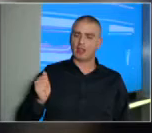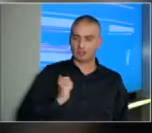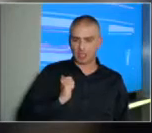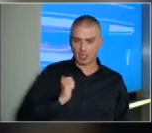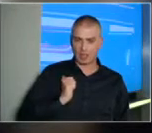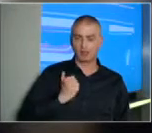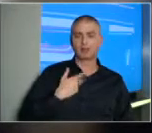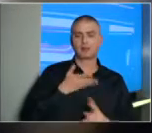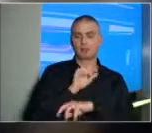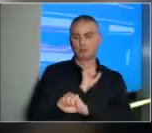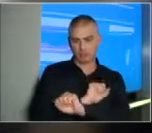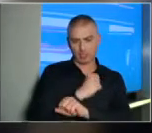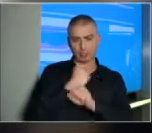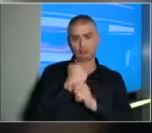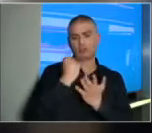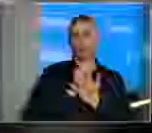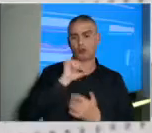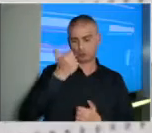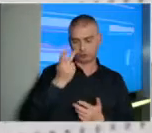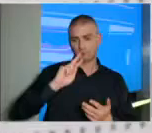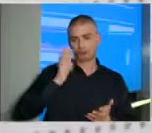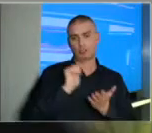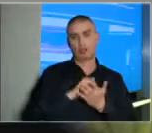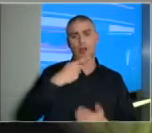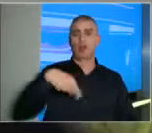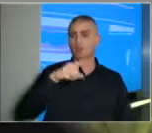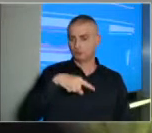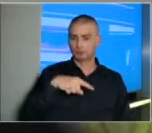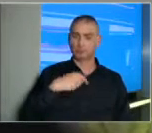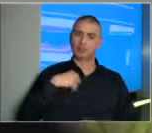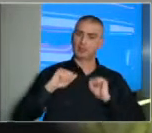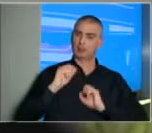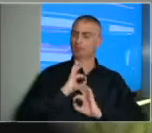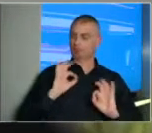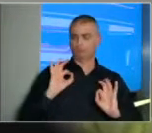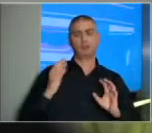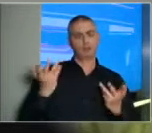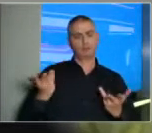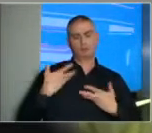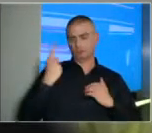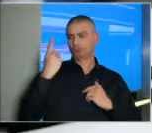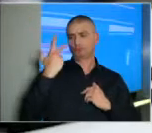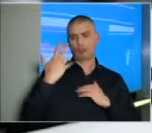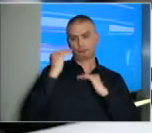חייל, נכנסתי לכלא, עשיתי תואר ראשון ושני, על חשבון חיים. התנהגתי למופת ואני כולי שליש.